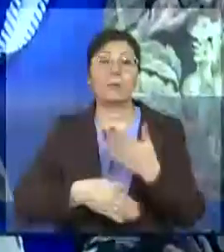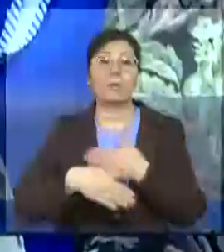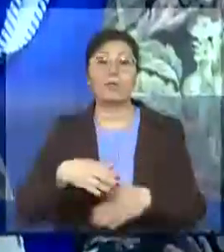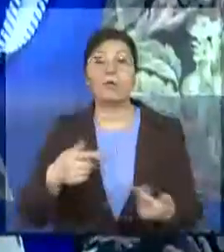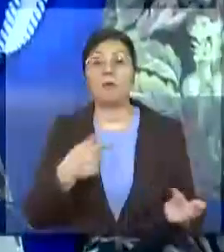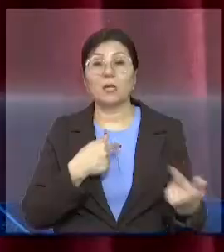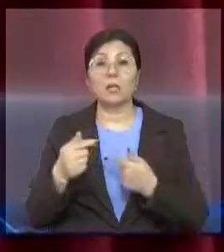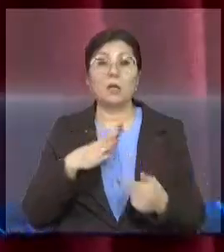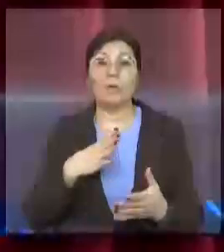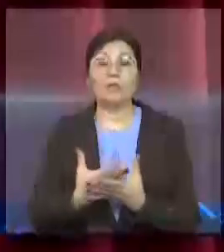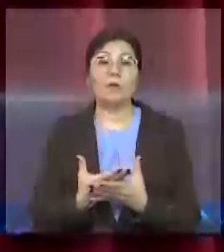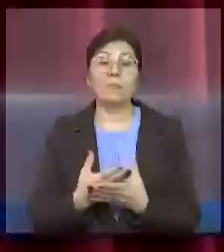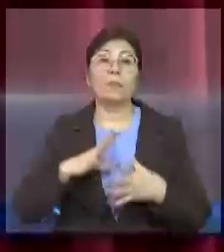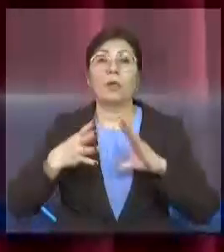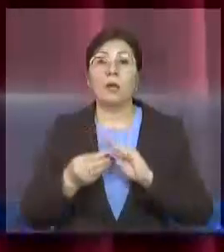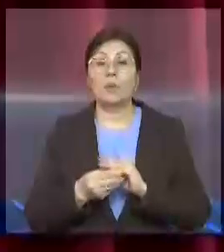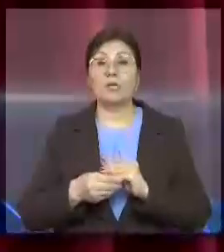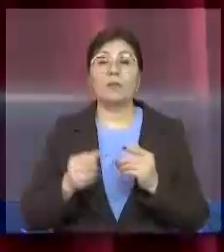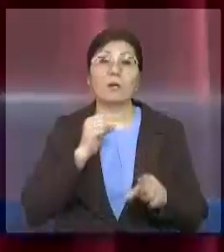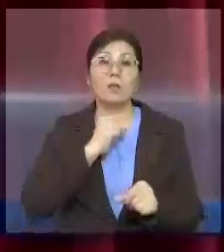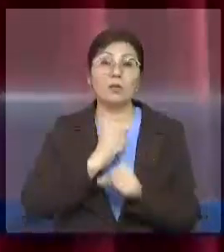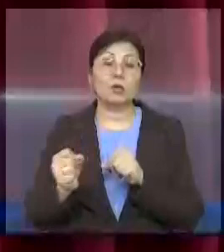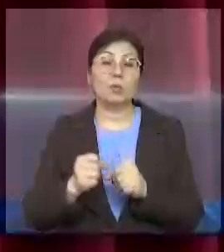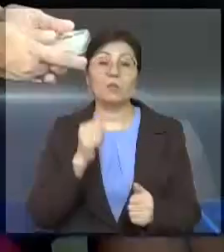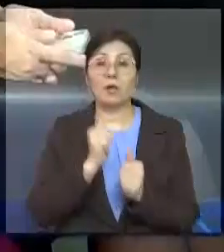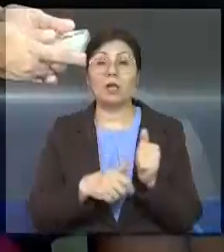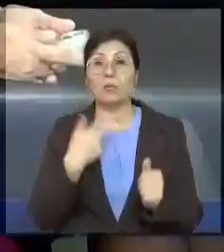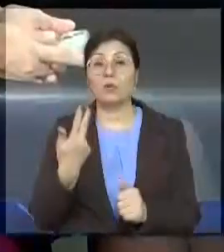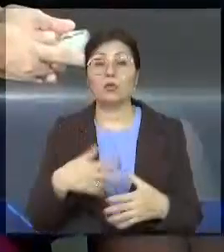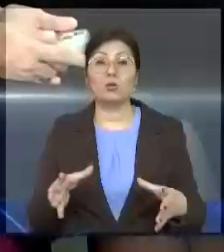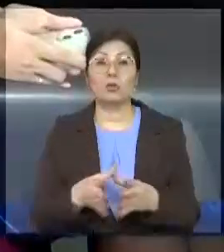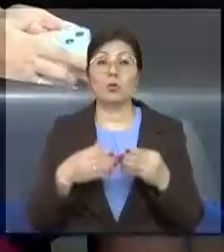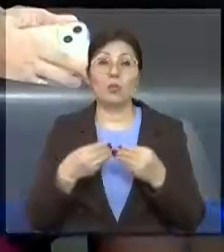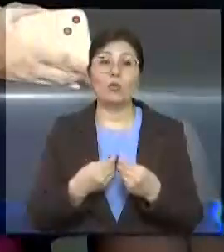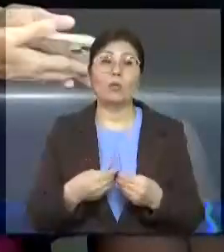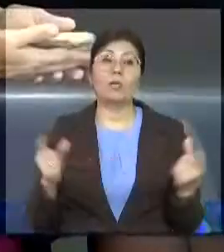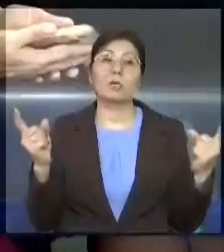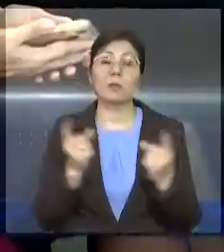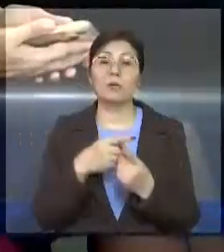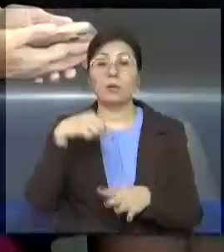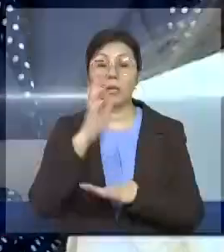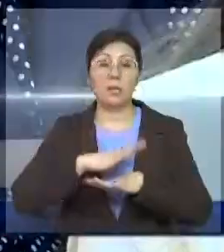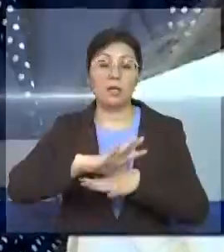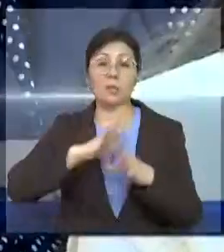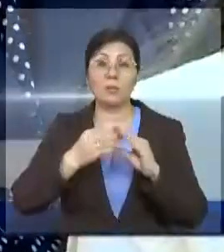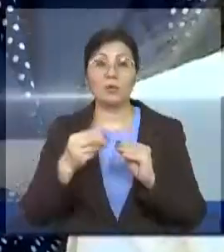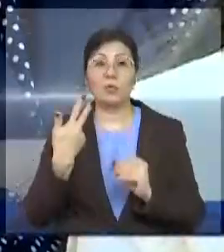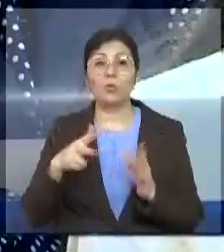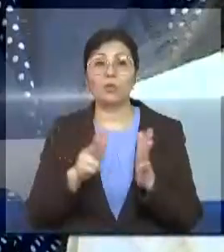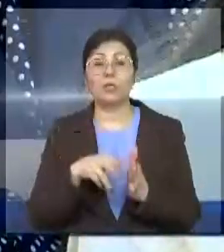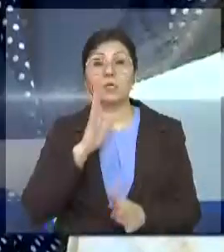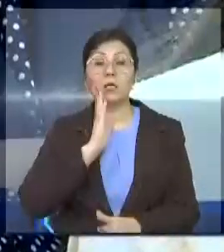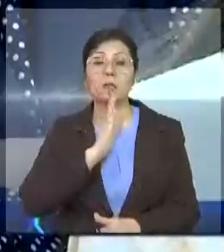Ресми статистикалық деректерге сүйенсек, зорлық-зомбылыққа әрбір үшінші отбасы тап болады. Еліміз бойынша биыл 38